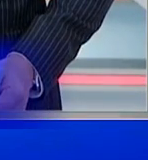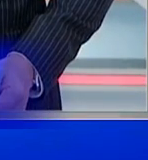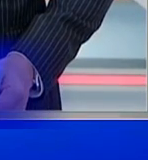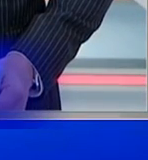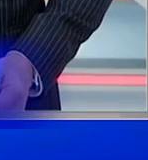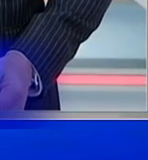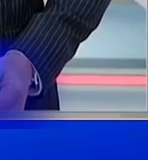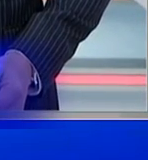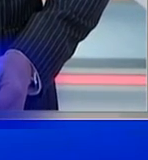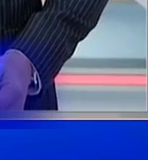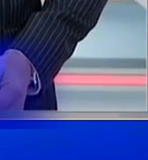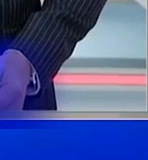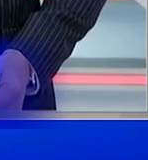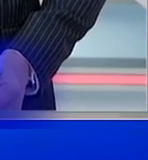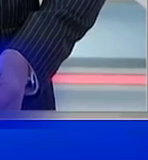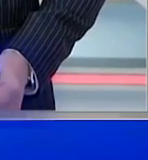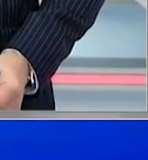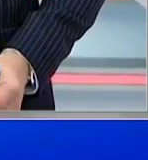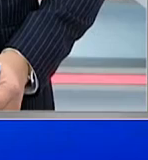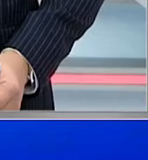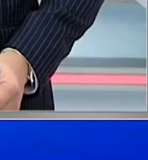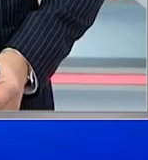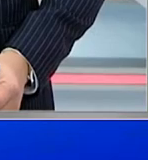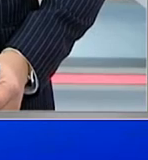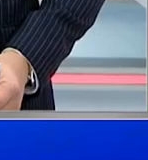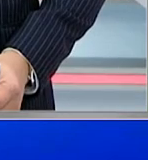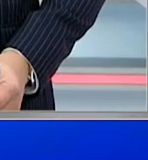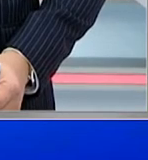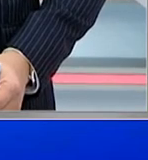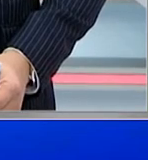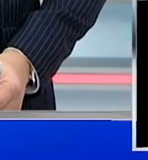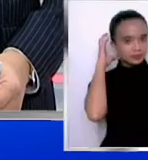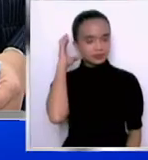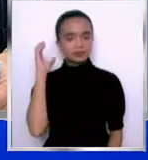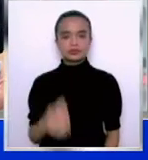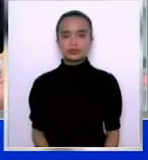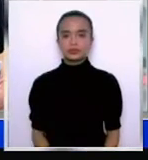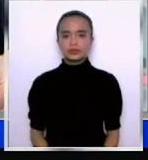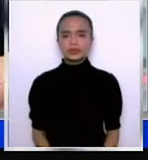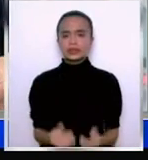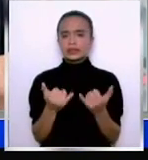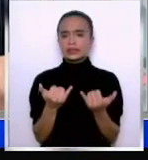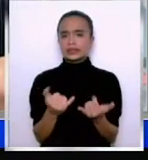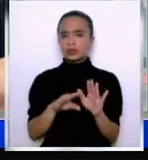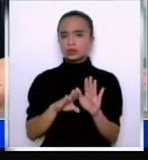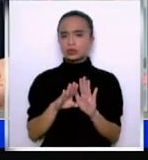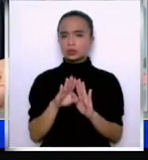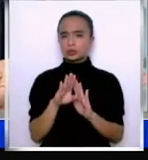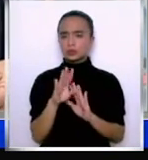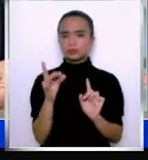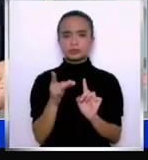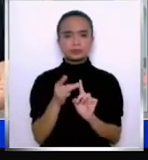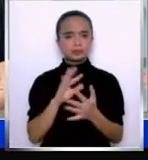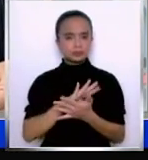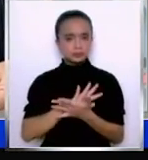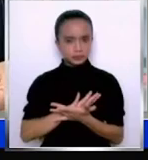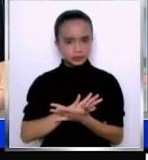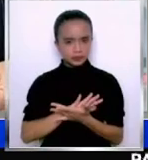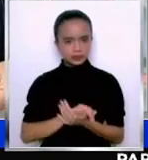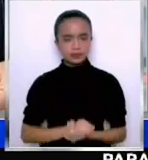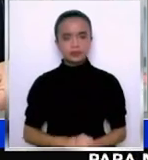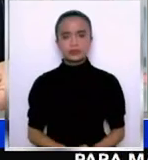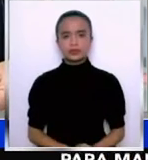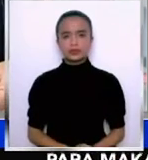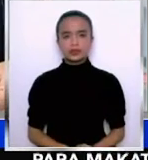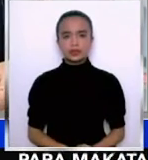Magandang gabi po, Luzon, Visayas at Mindanao. Sa gitna ng tumataas na kaso ng COVID-19, sinuyod ng ilang